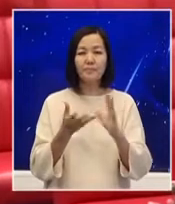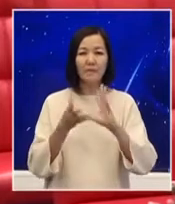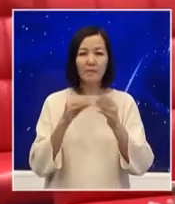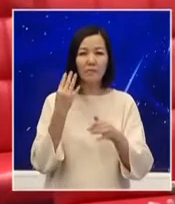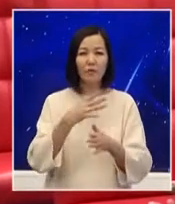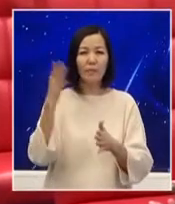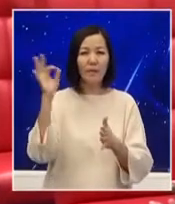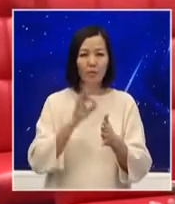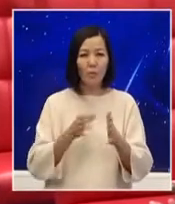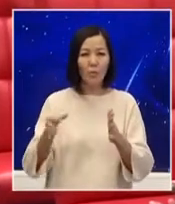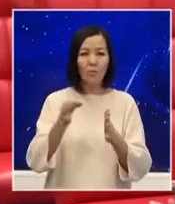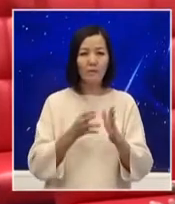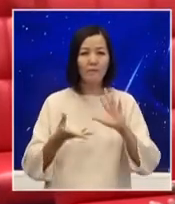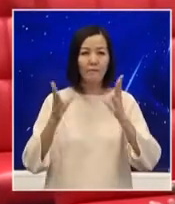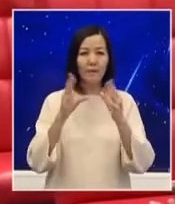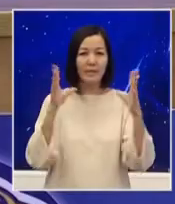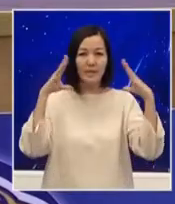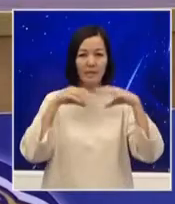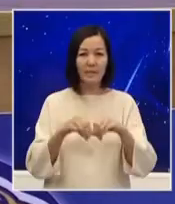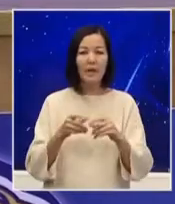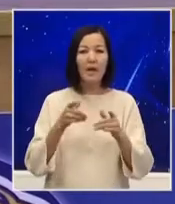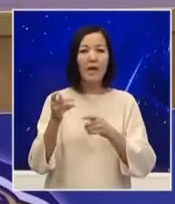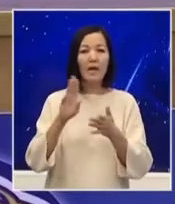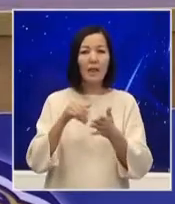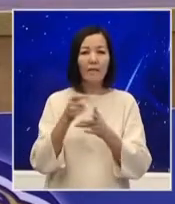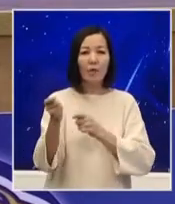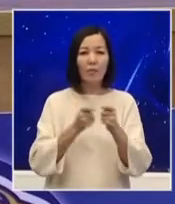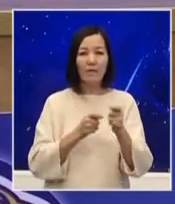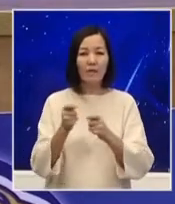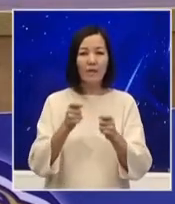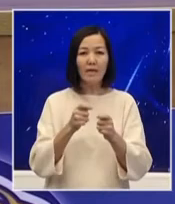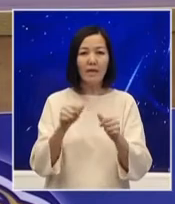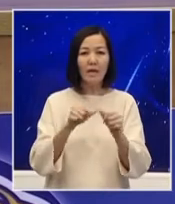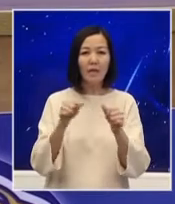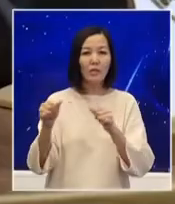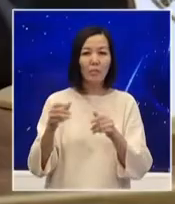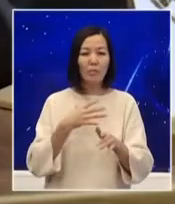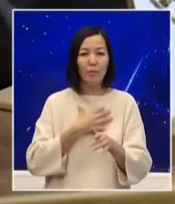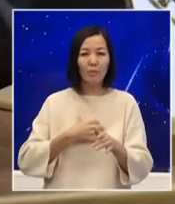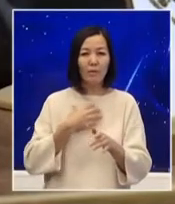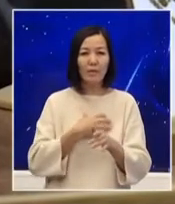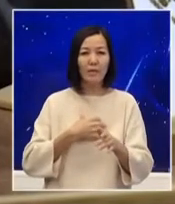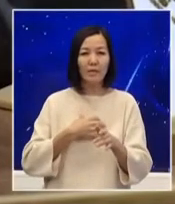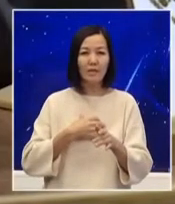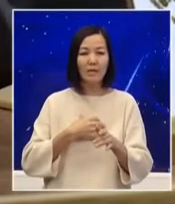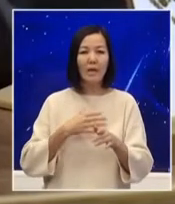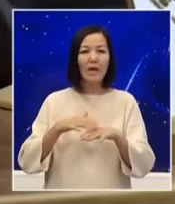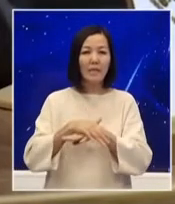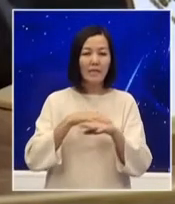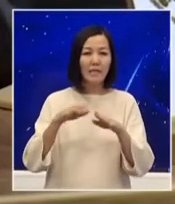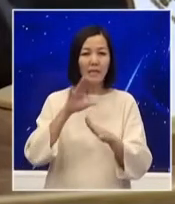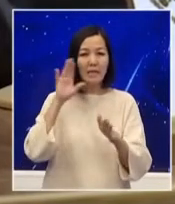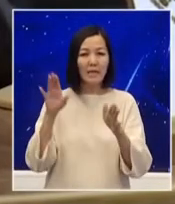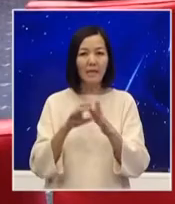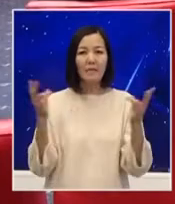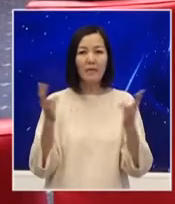более 45% по области. Вместе с тем глава управления выразил озабоченность по поводу несоблюдения населением карантинных